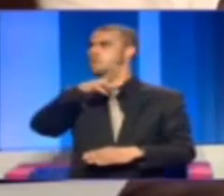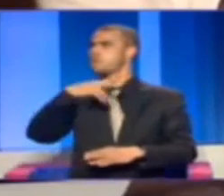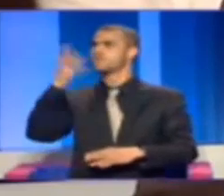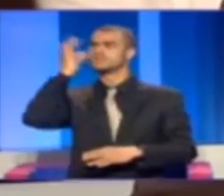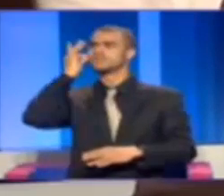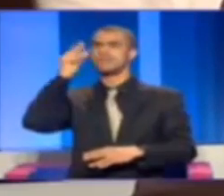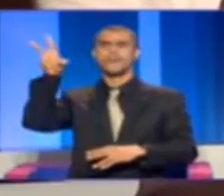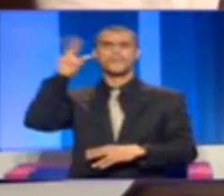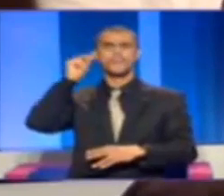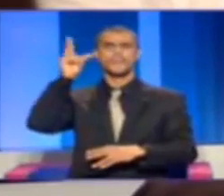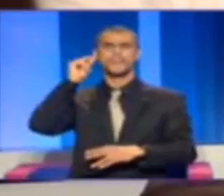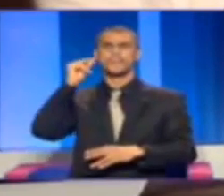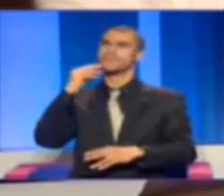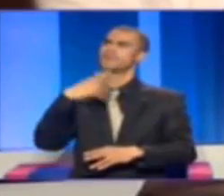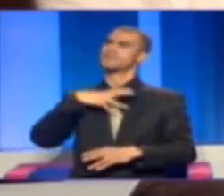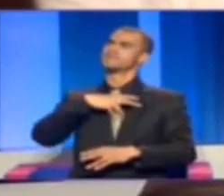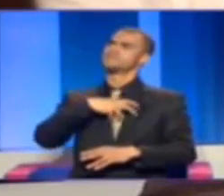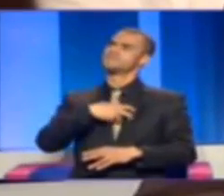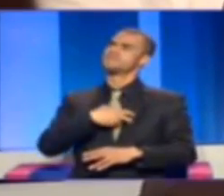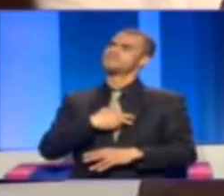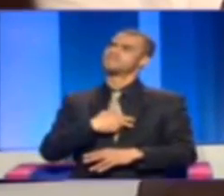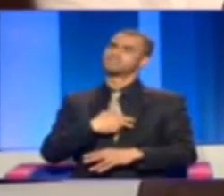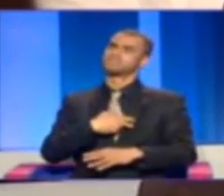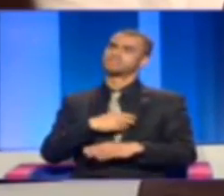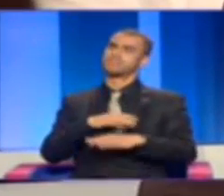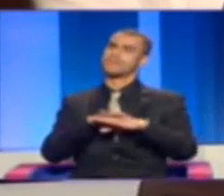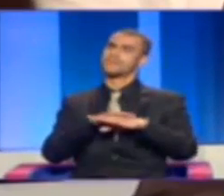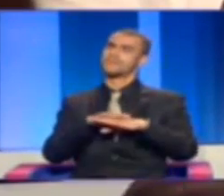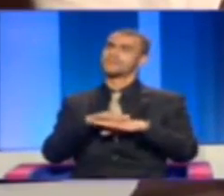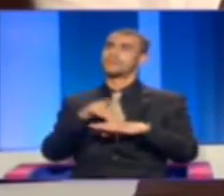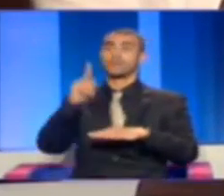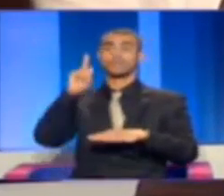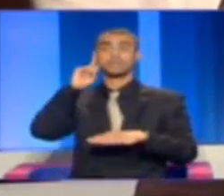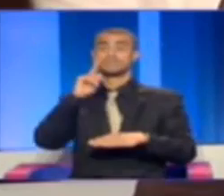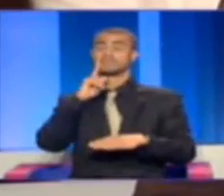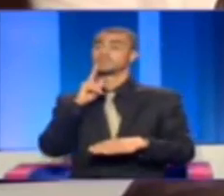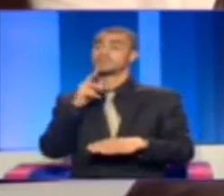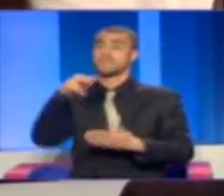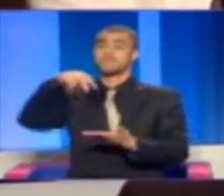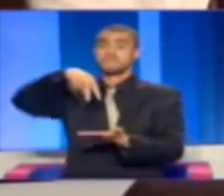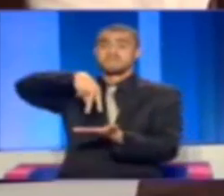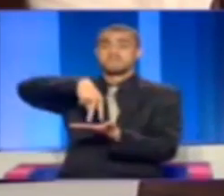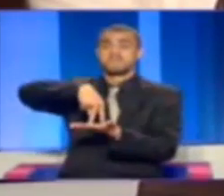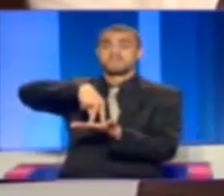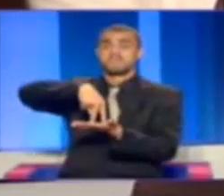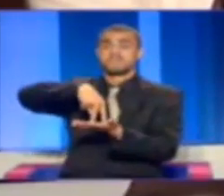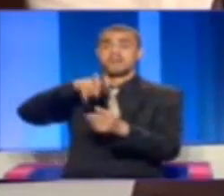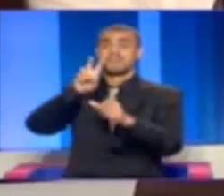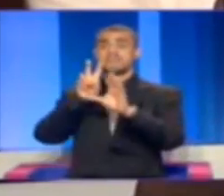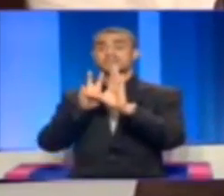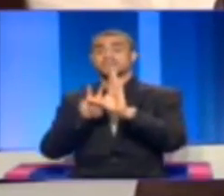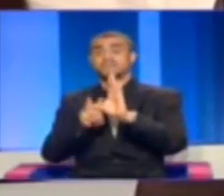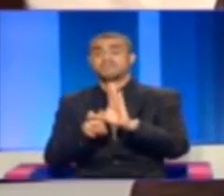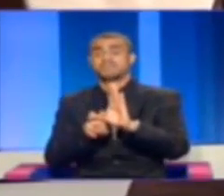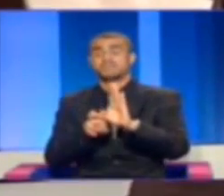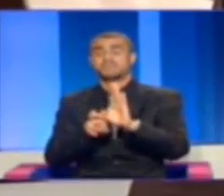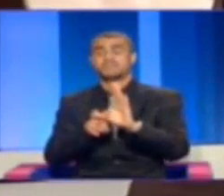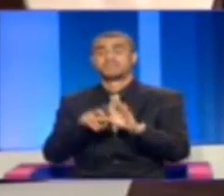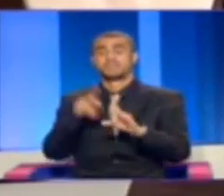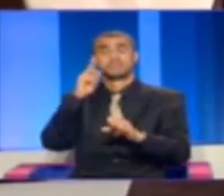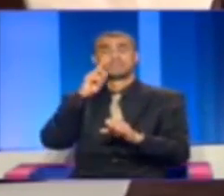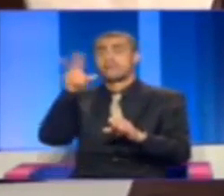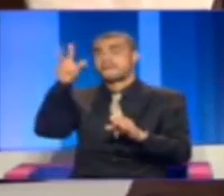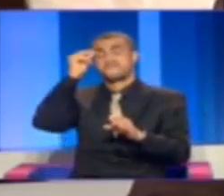الكل يستمع ويتخشع إلا الأصم. الأصم جالس أمام الخطيب ولو أنه في الصف الأول، ولكن لا يفهم شيئا